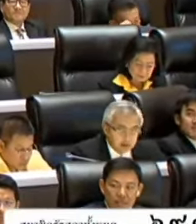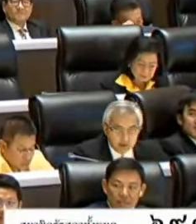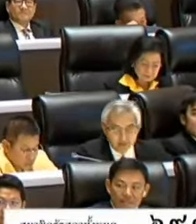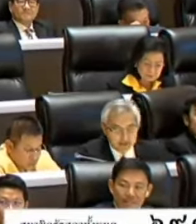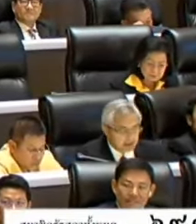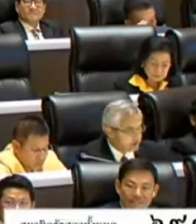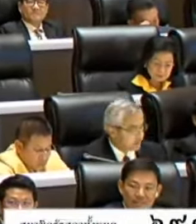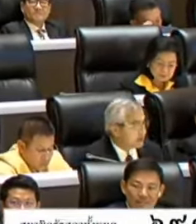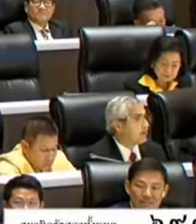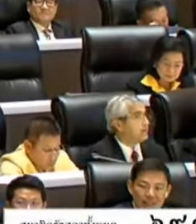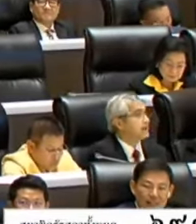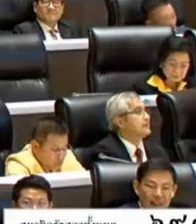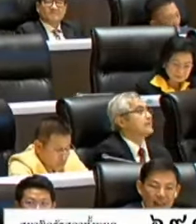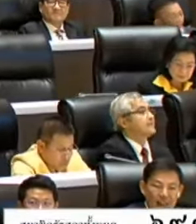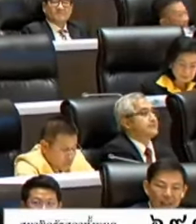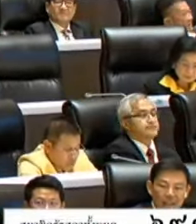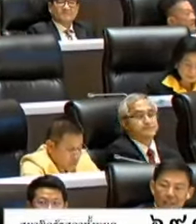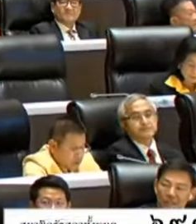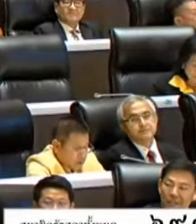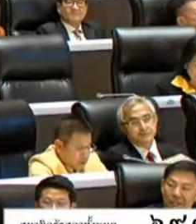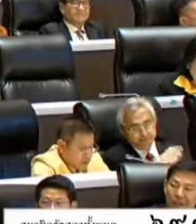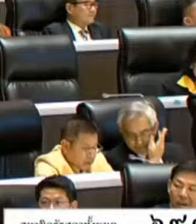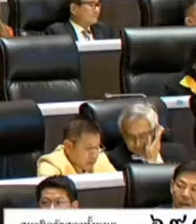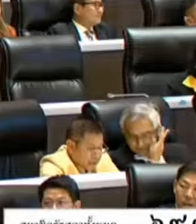ภา87นะครับแสดงตนครับ